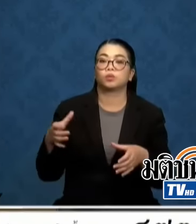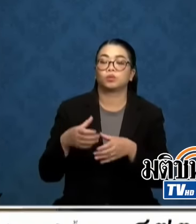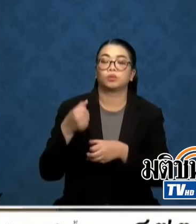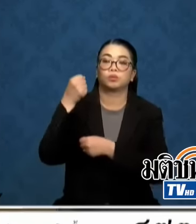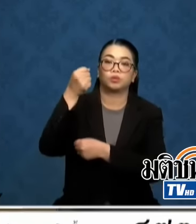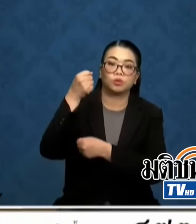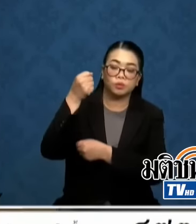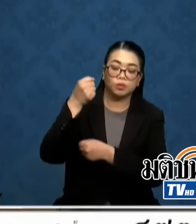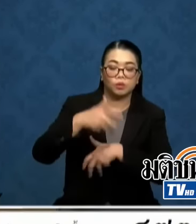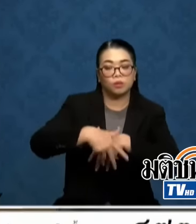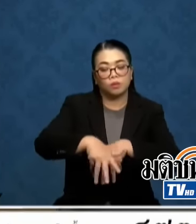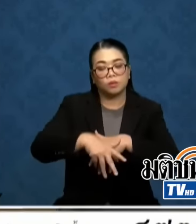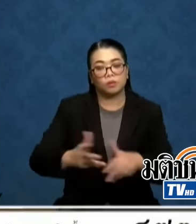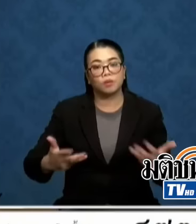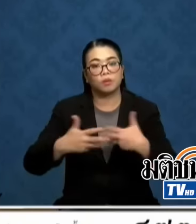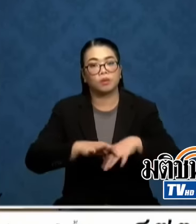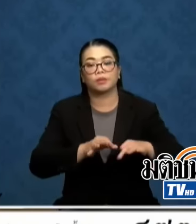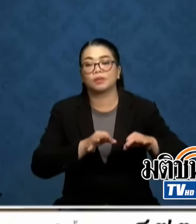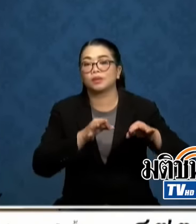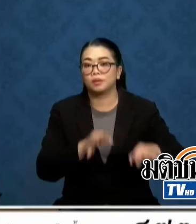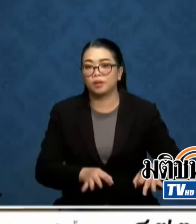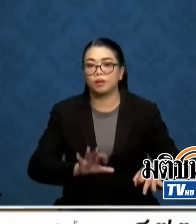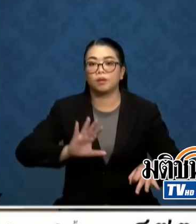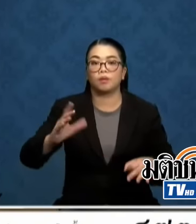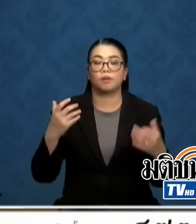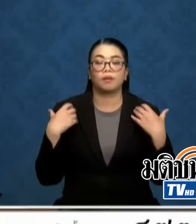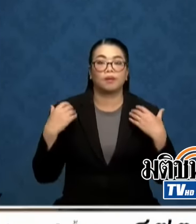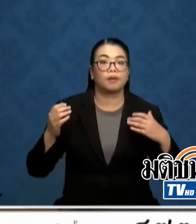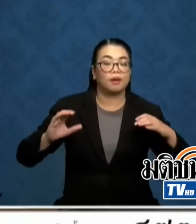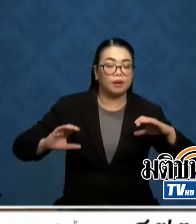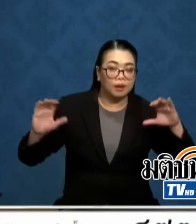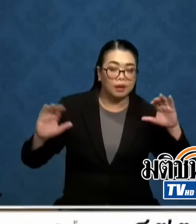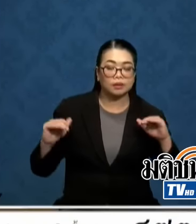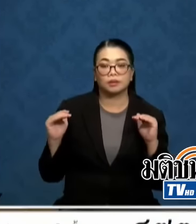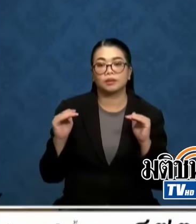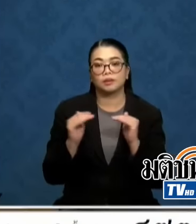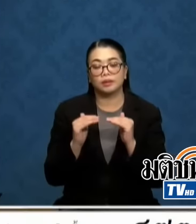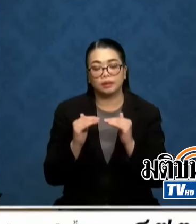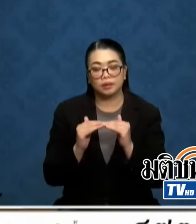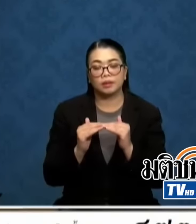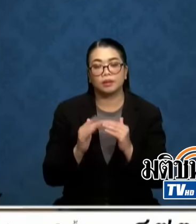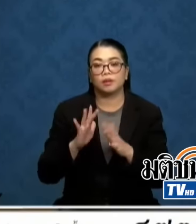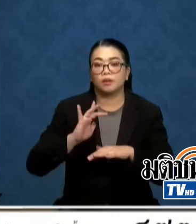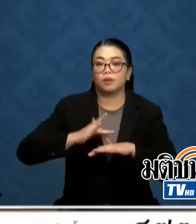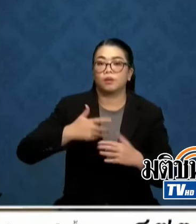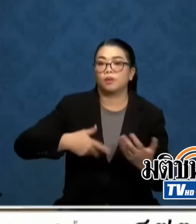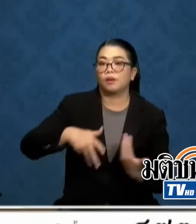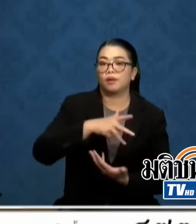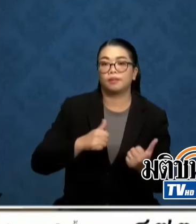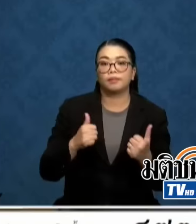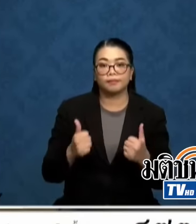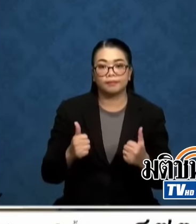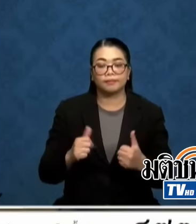ที่จะมีส่วนร่วมในการตัดสินใจของรัฐและสิทธิในการอาศัยในสิ่งแวดล้อมที่ดีเป็น